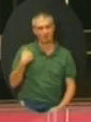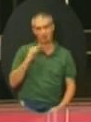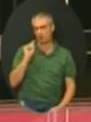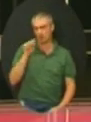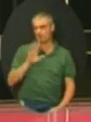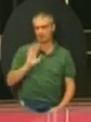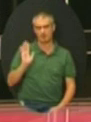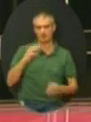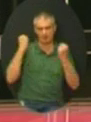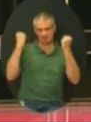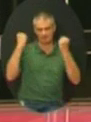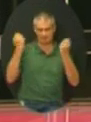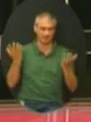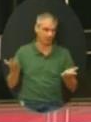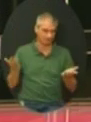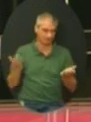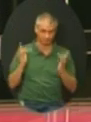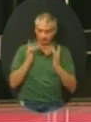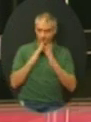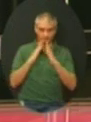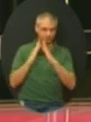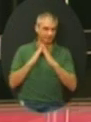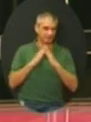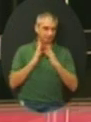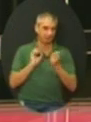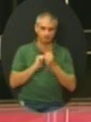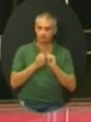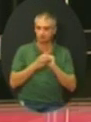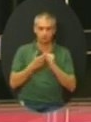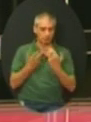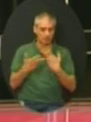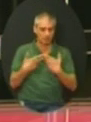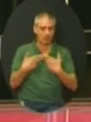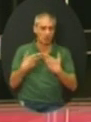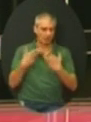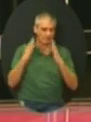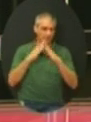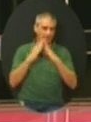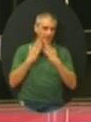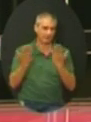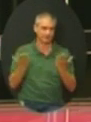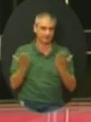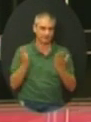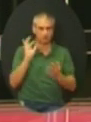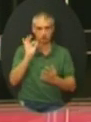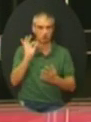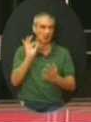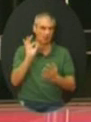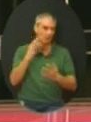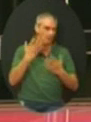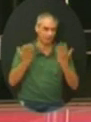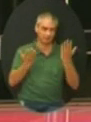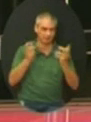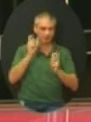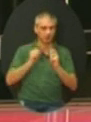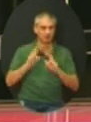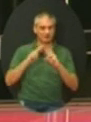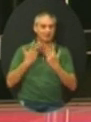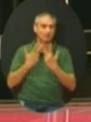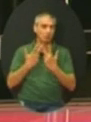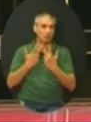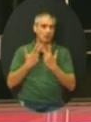נוהג להפגין מול בתים, או אפילו לא קרוב למול בתים של אנשי